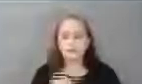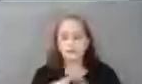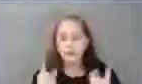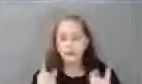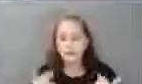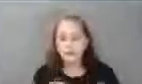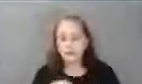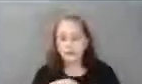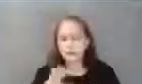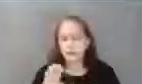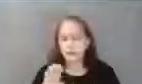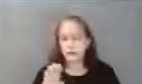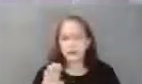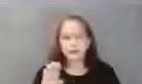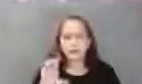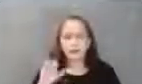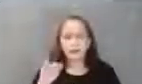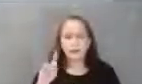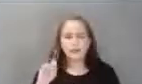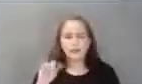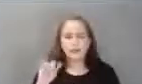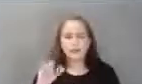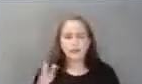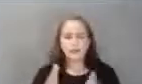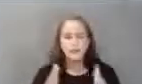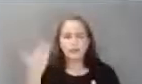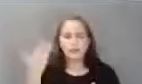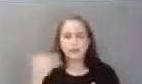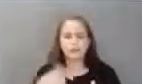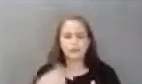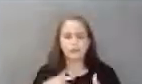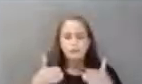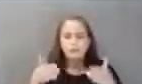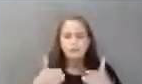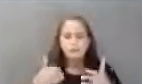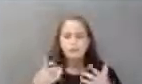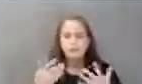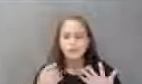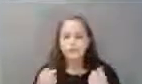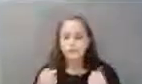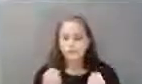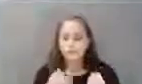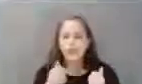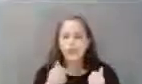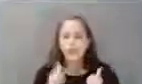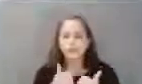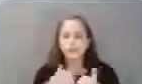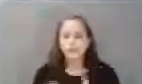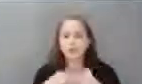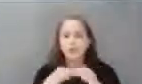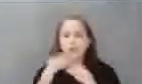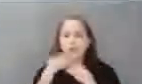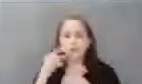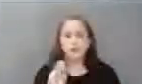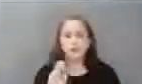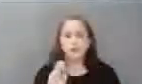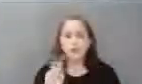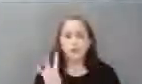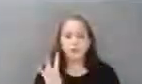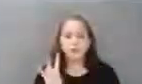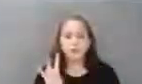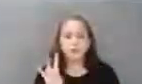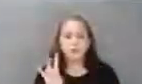right now ay maluwag na ito at talagang tuloy-tuloy na ang daling ng trapiko para sa ating mga kavive